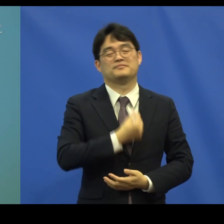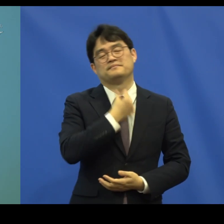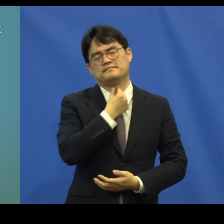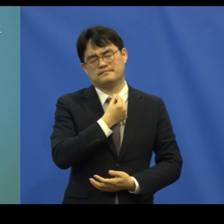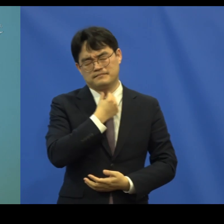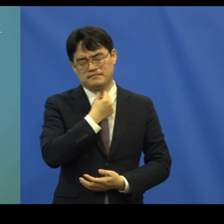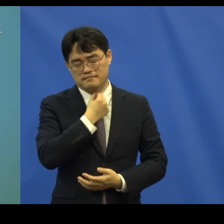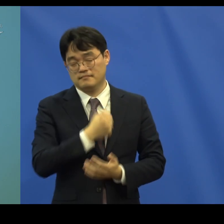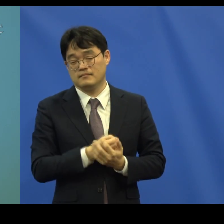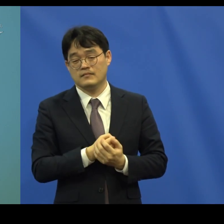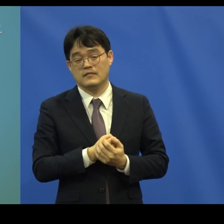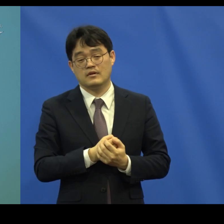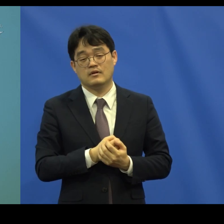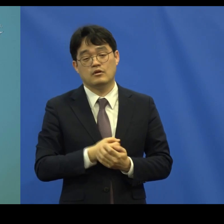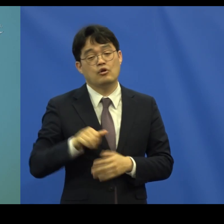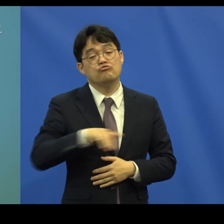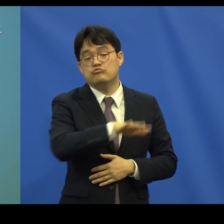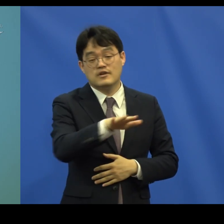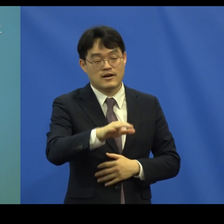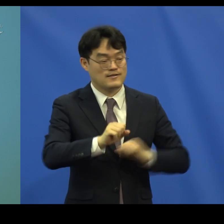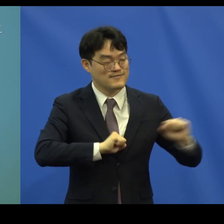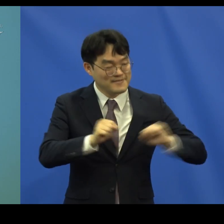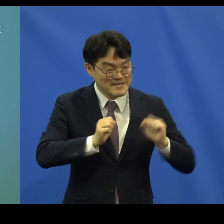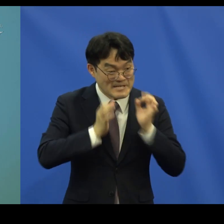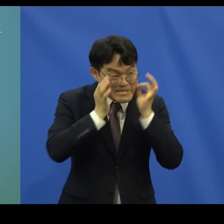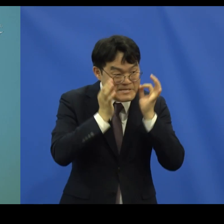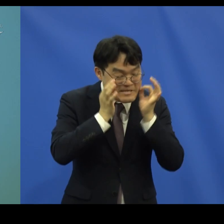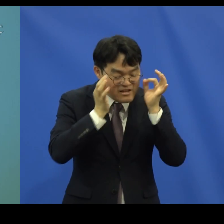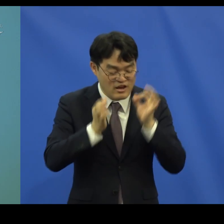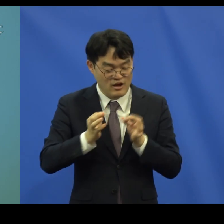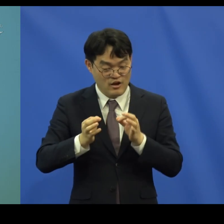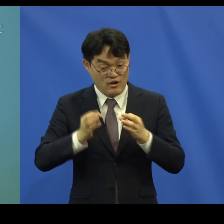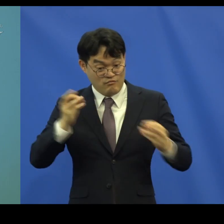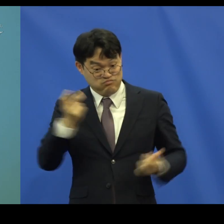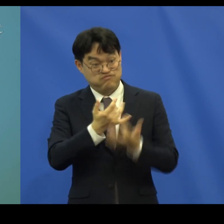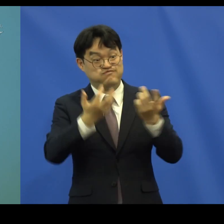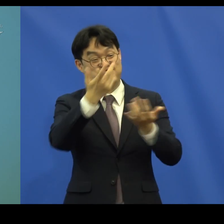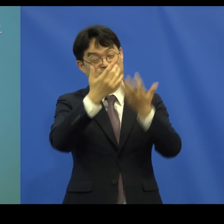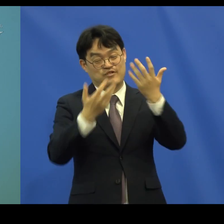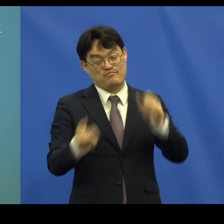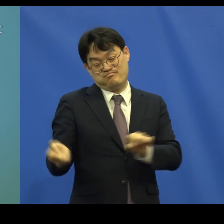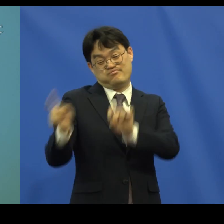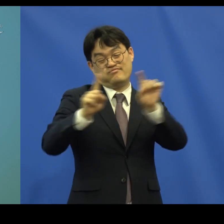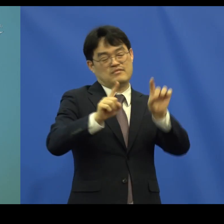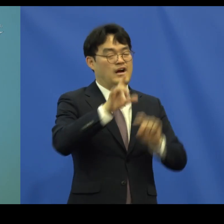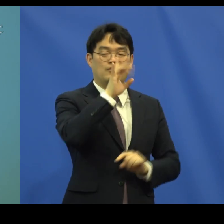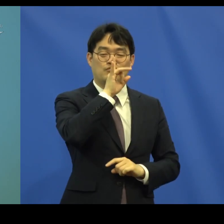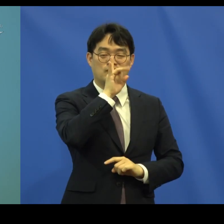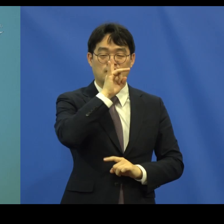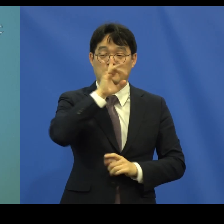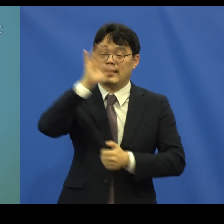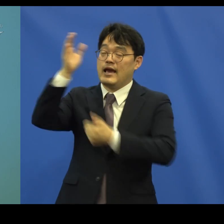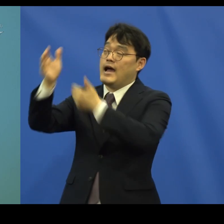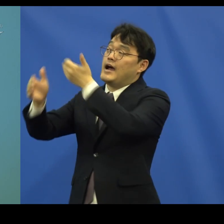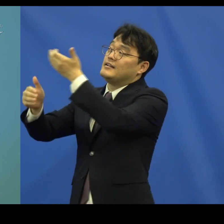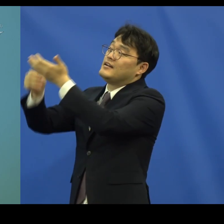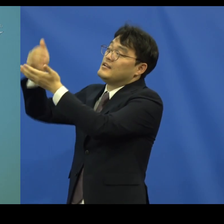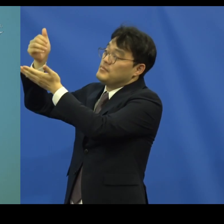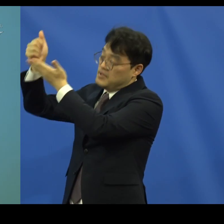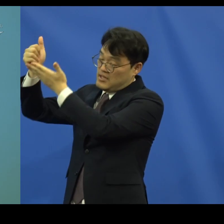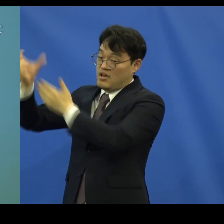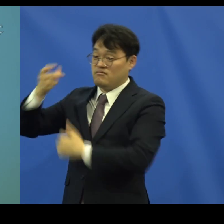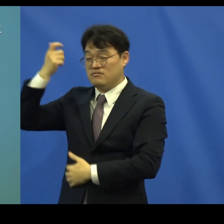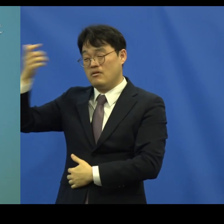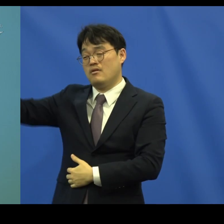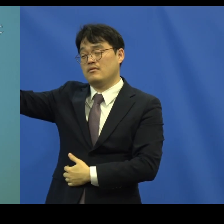여러분 우리가 하는 게 아니에요. 우리가 하고 싶다고 되는 것도 아니고 우리가 기도한다고 이루어지는 것도 아니에요. 하나님의 편에서